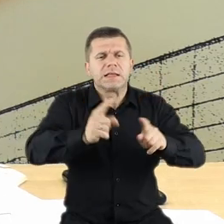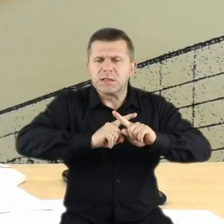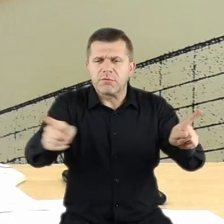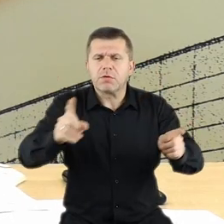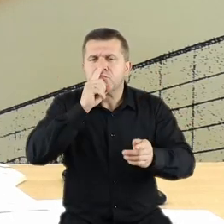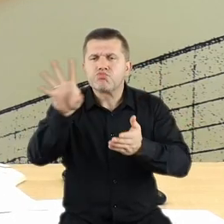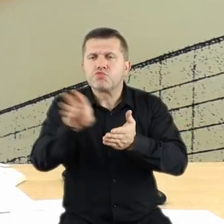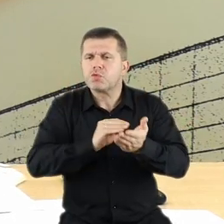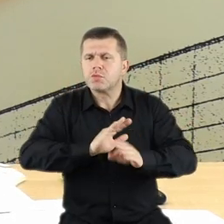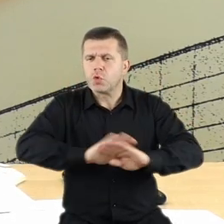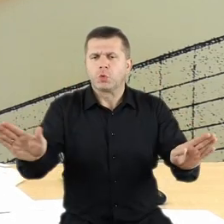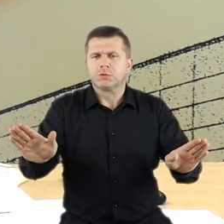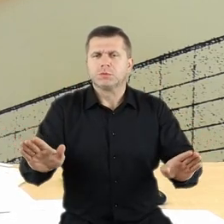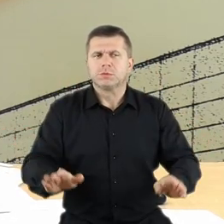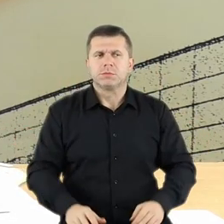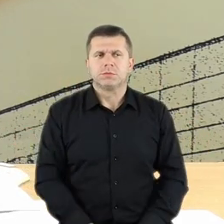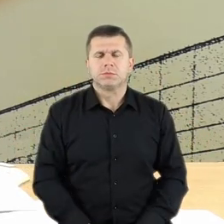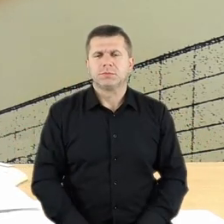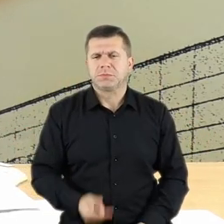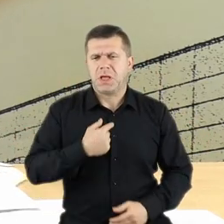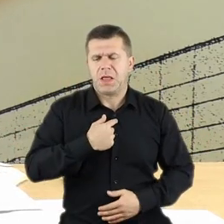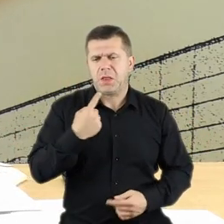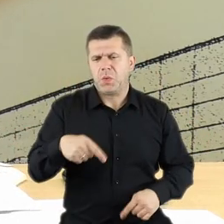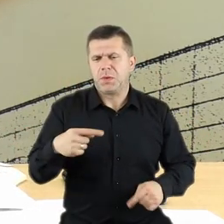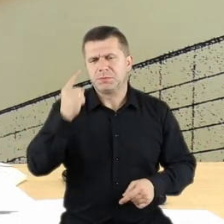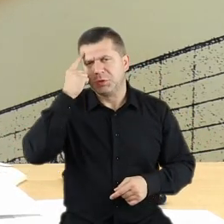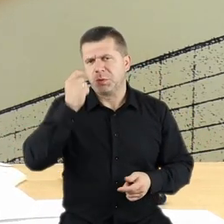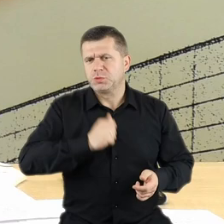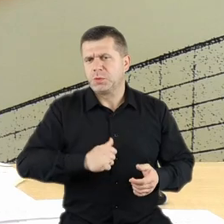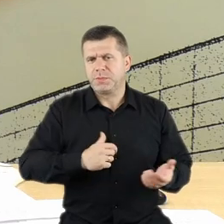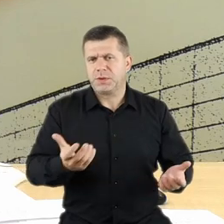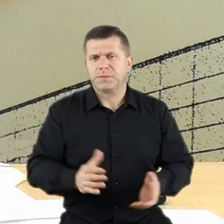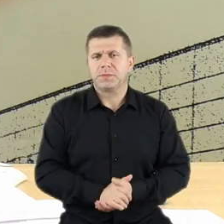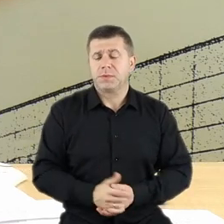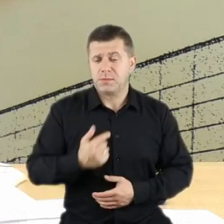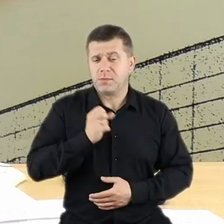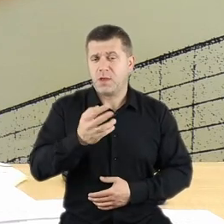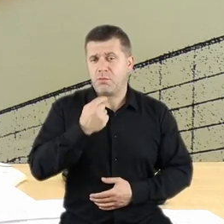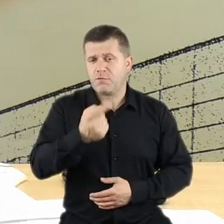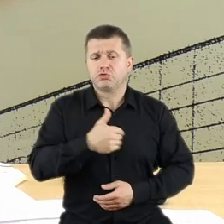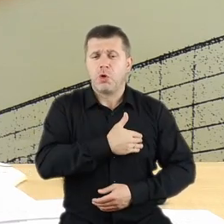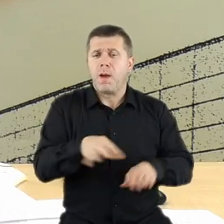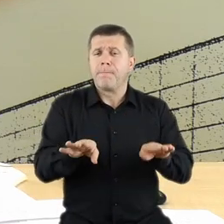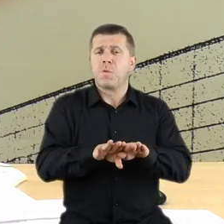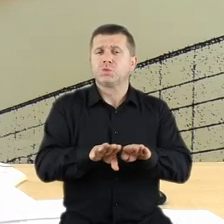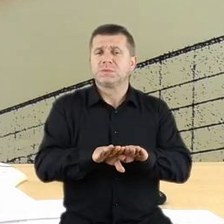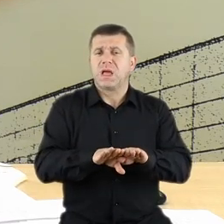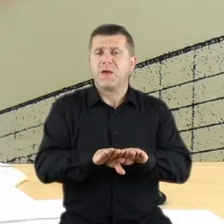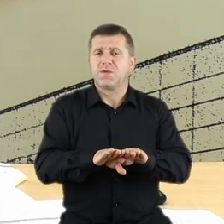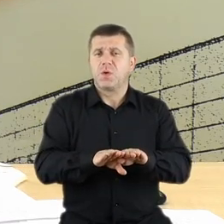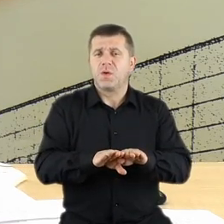no także no nie przypominam sobie No zresztą jak mówiłam No w szkole podstawowej